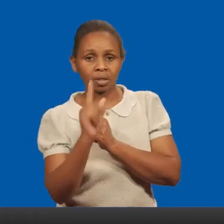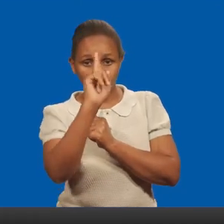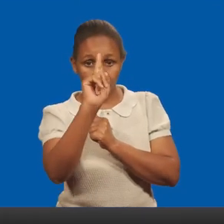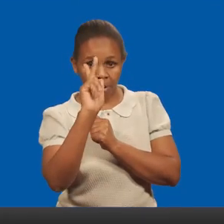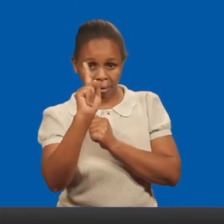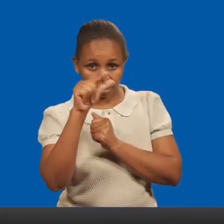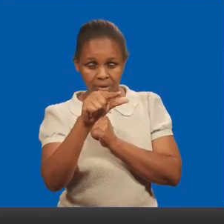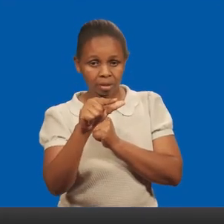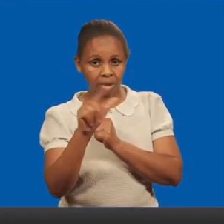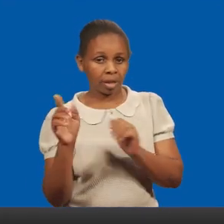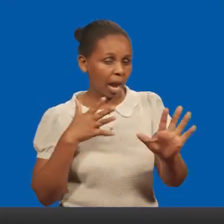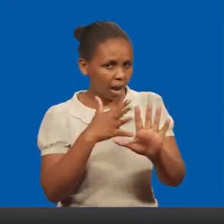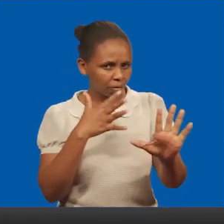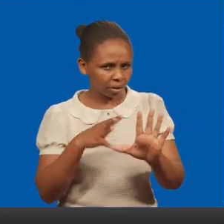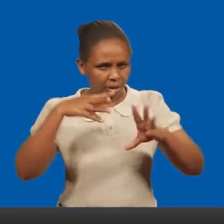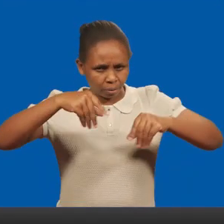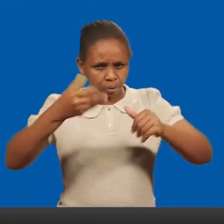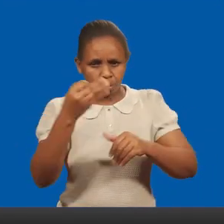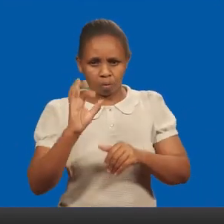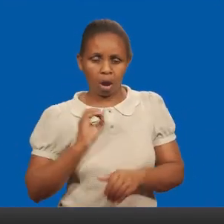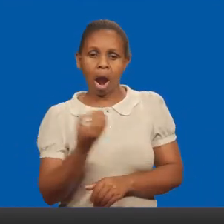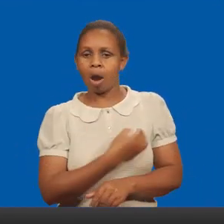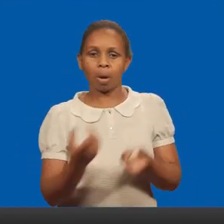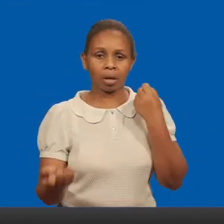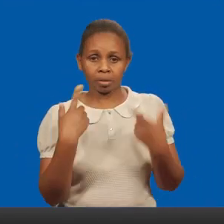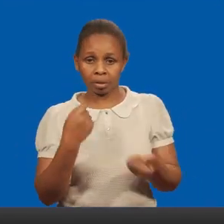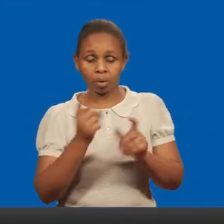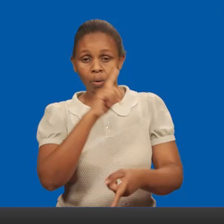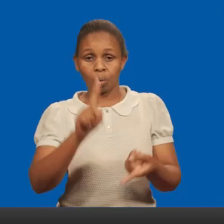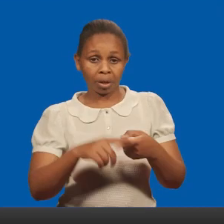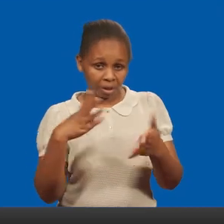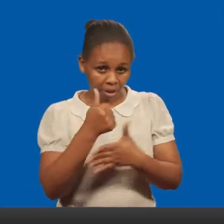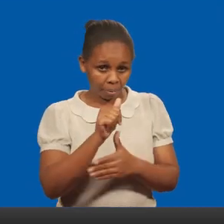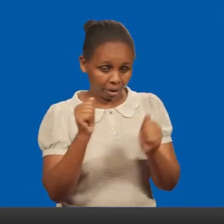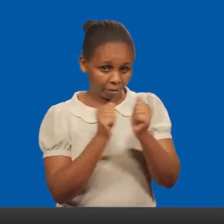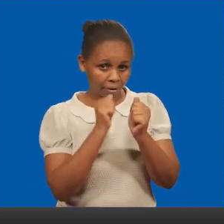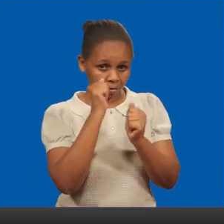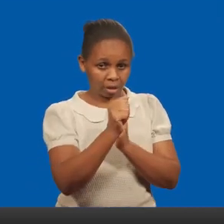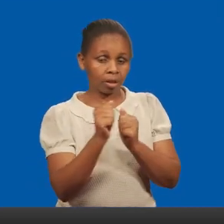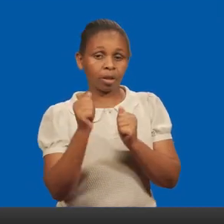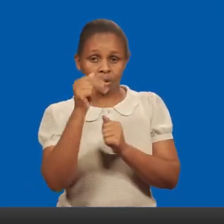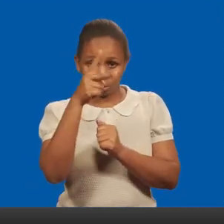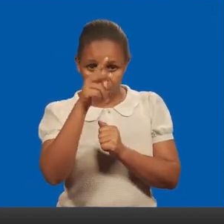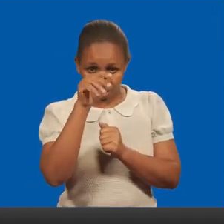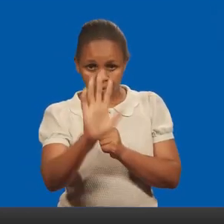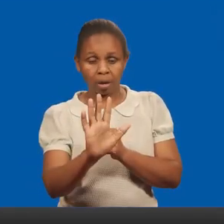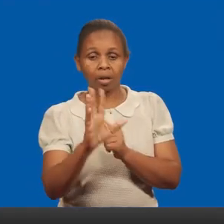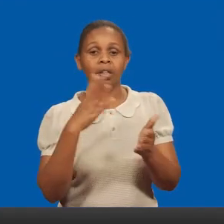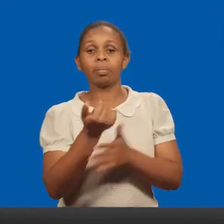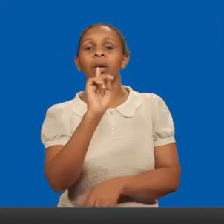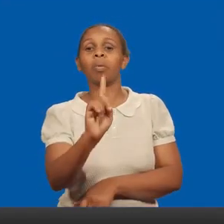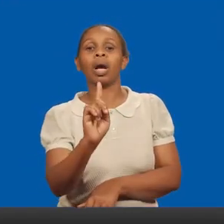shillings, and they are even affecting the quality of our tea. And when they buy 15 shillings to 20